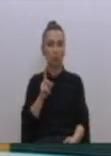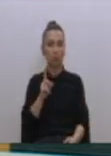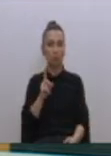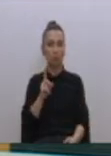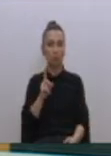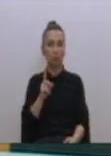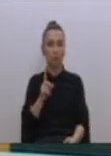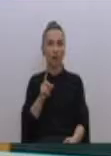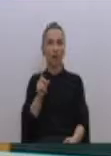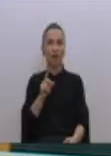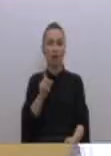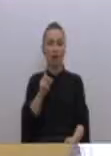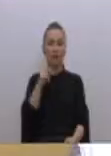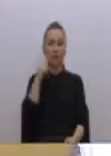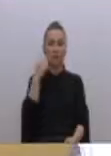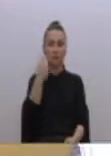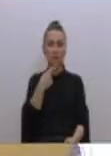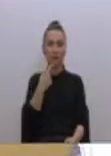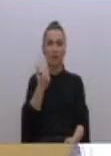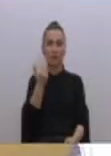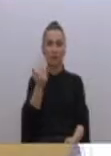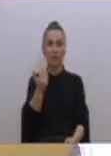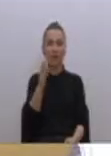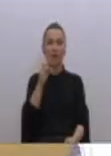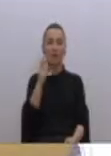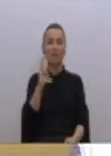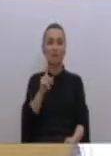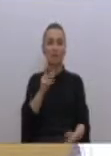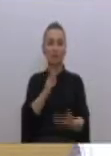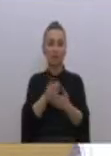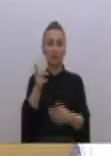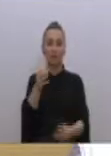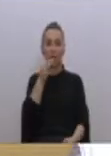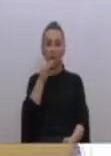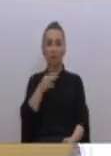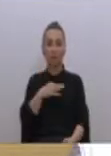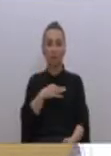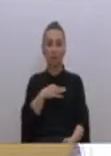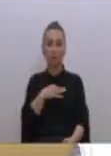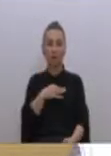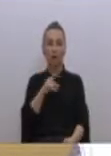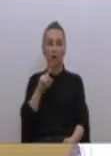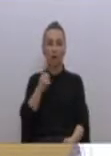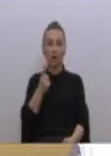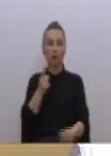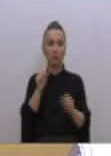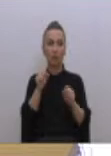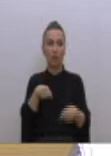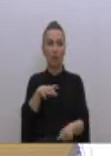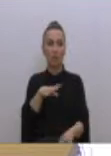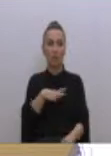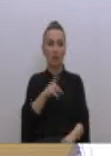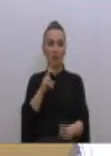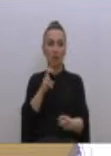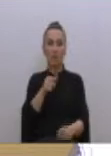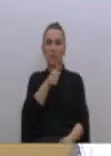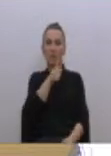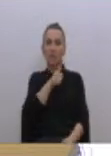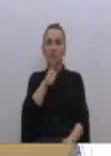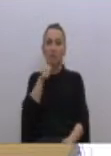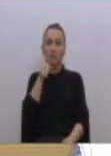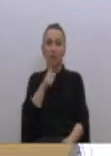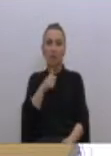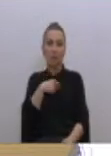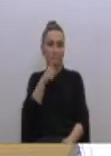ანუ რა სახის თქვენი რისკები, რასაც თქვენ ამბობთ, რატო შეიძლება იყოს რაღაც საიდუმლო ეგ